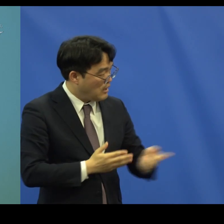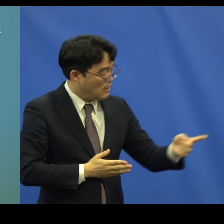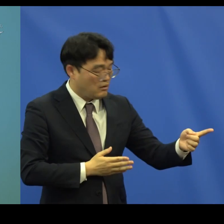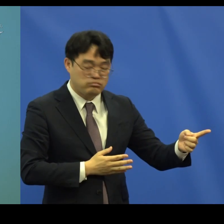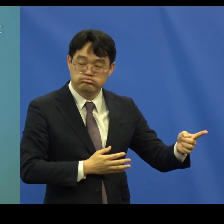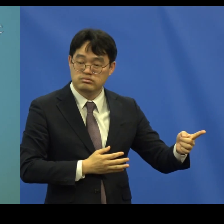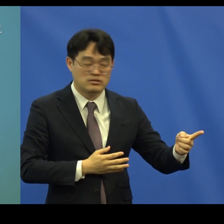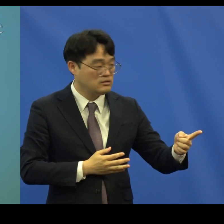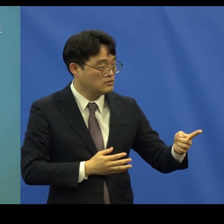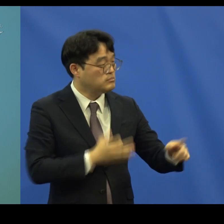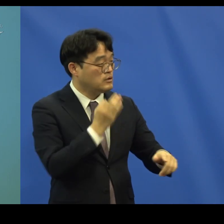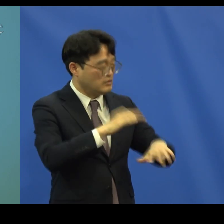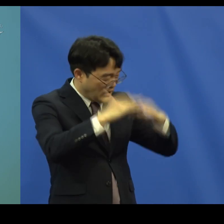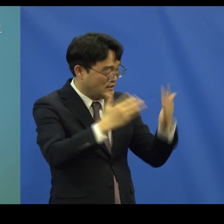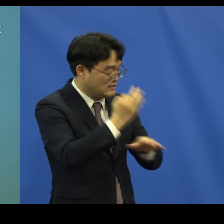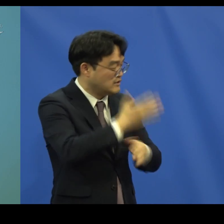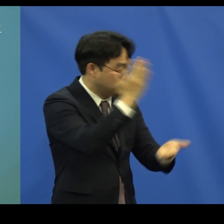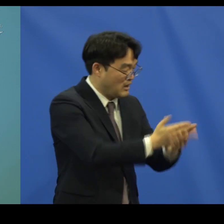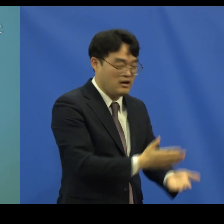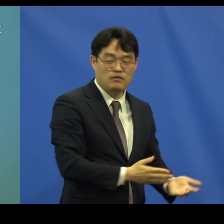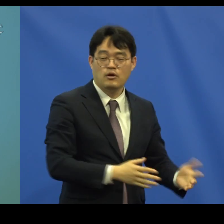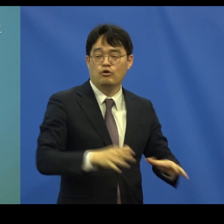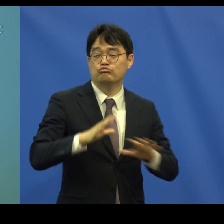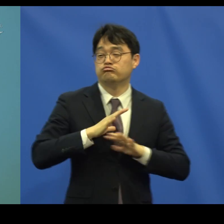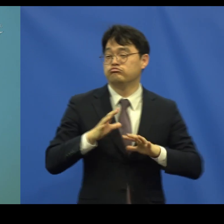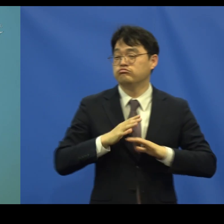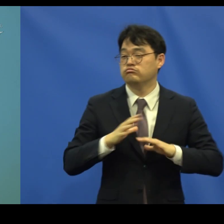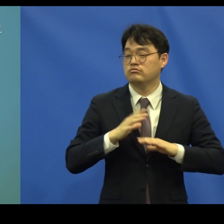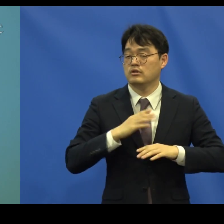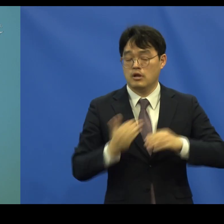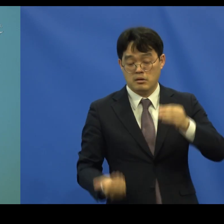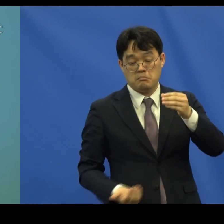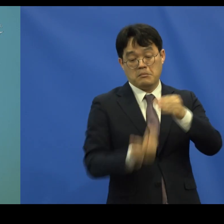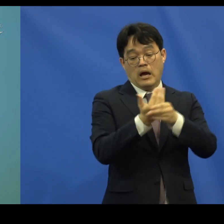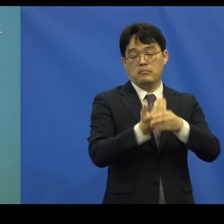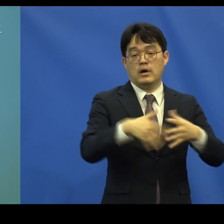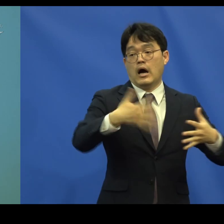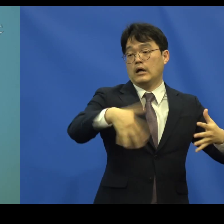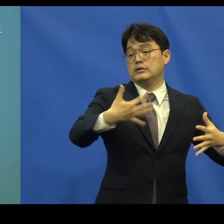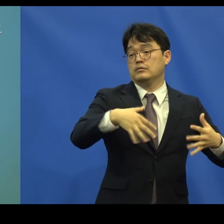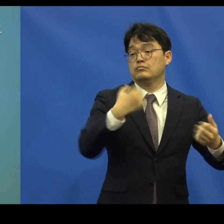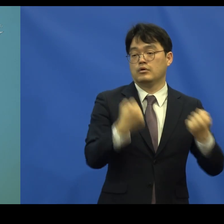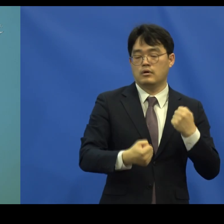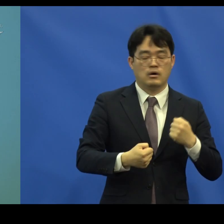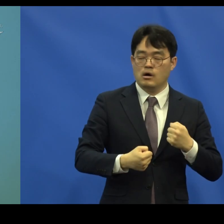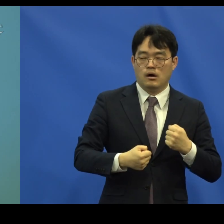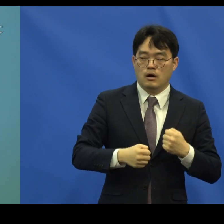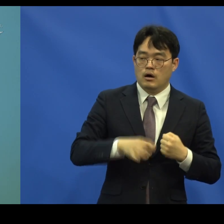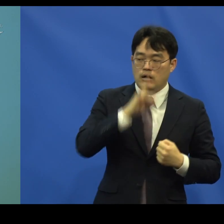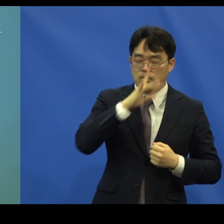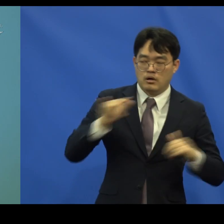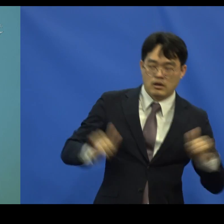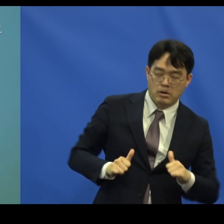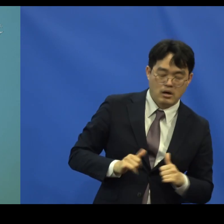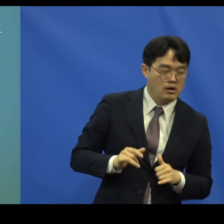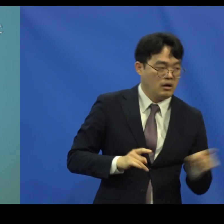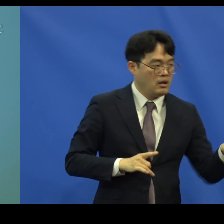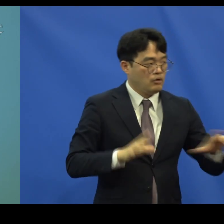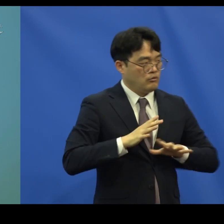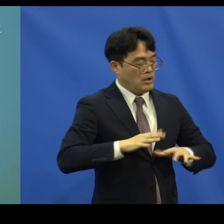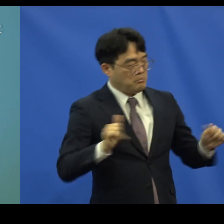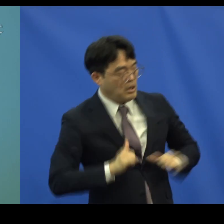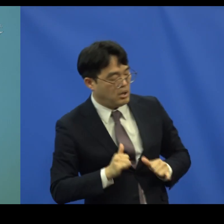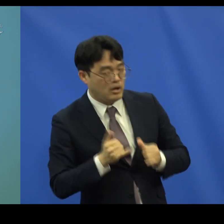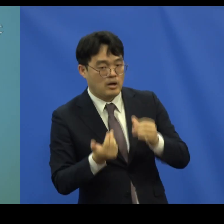거죠. 선택을 하지 못해요. 부정적인 여론이 더 우세하는 거죠. 하나님의